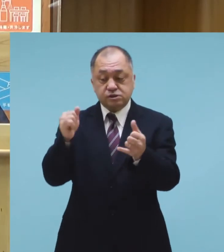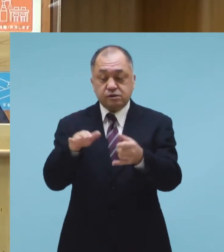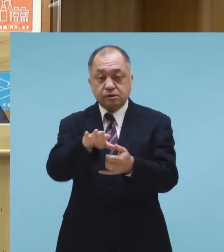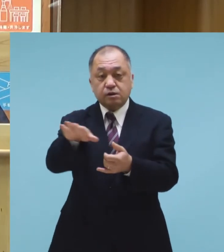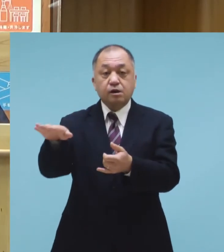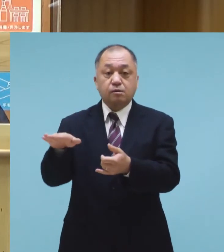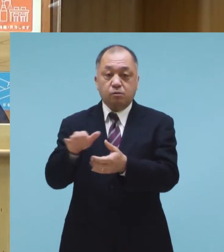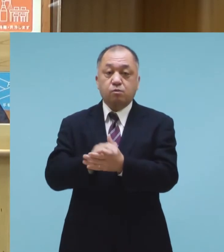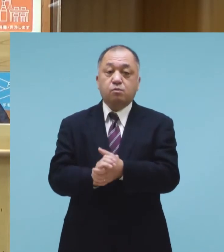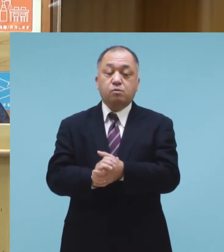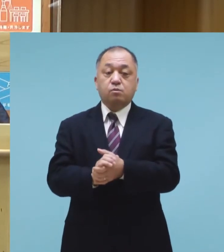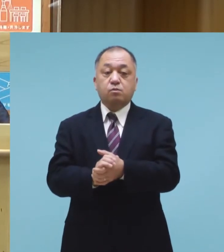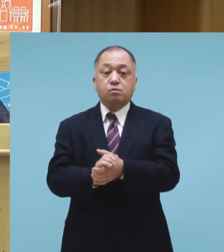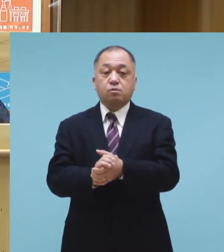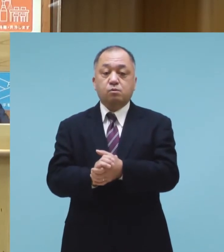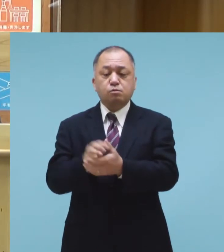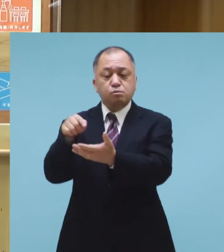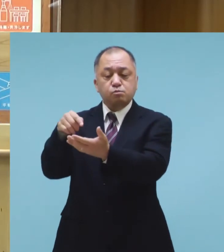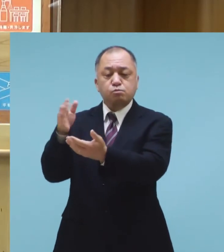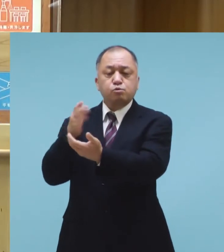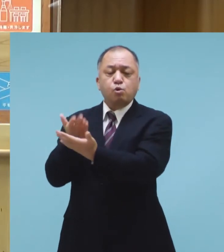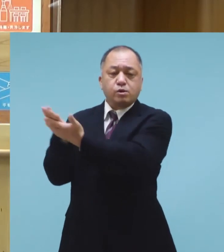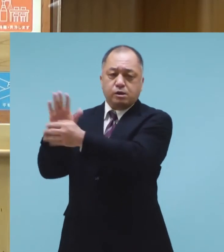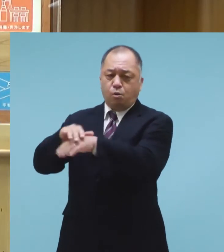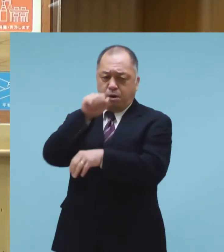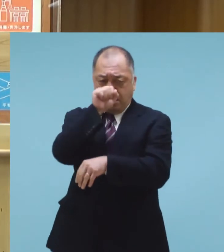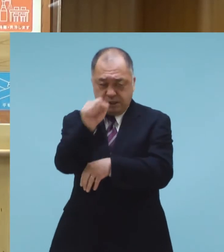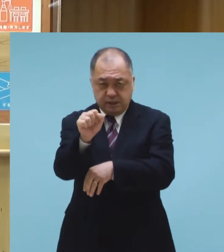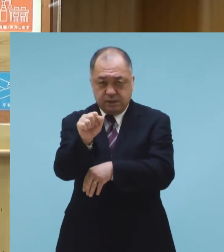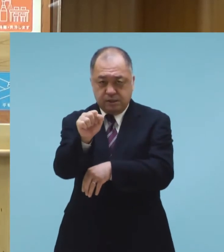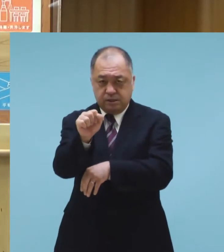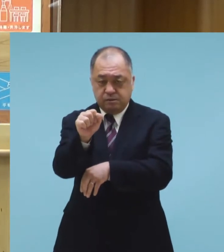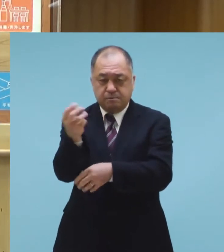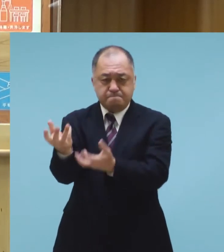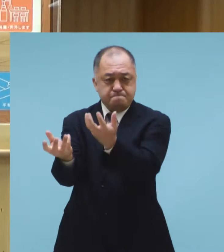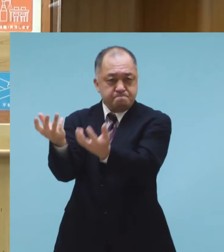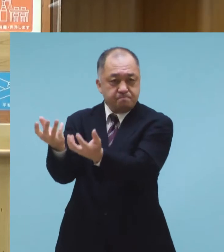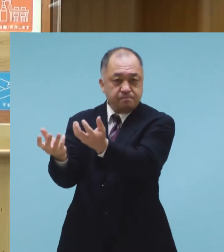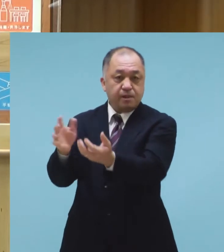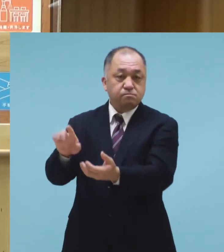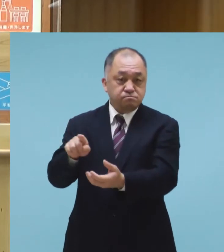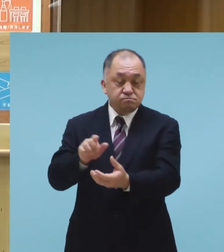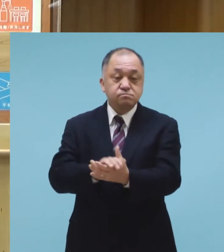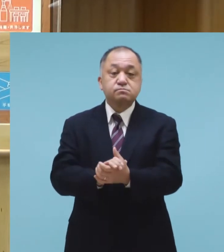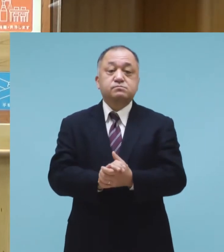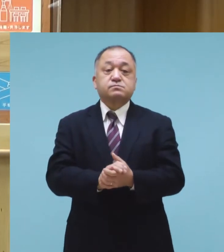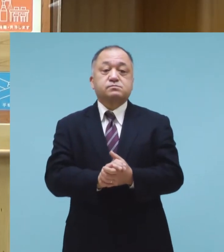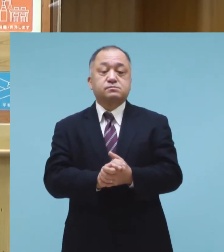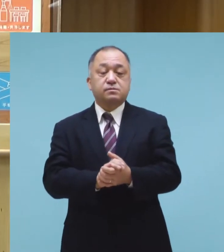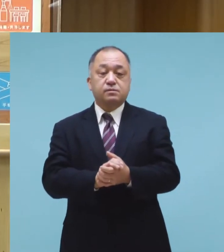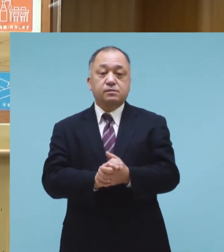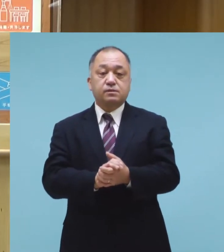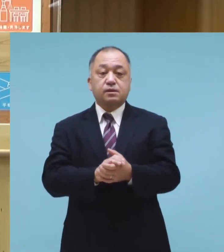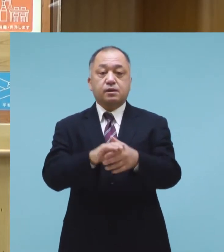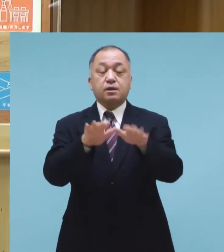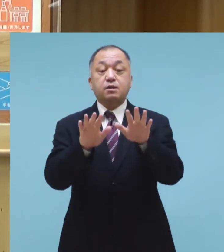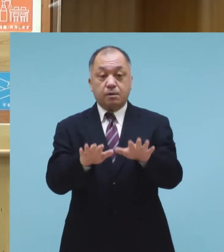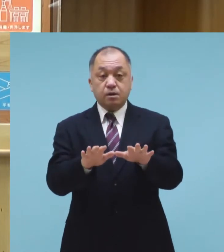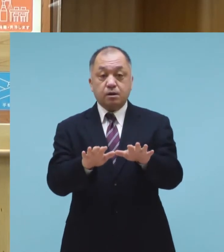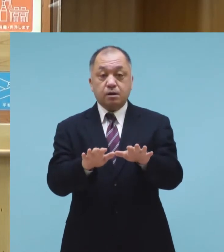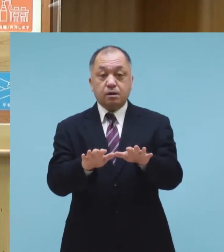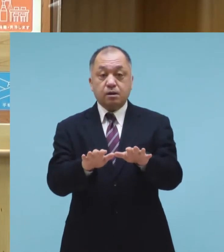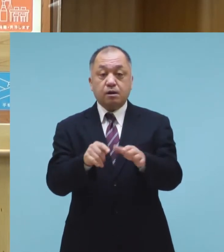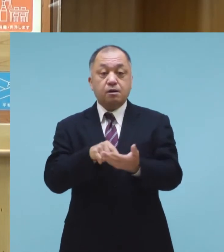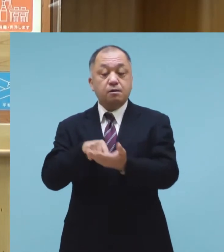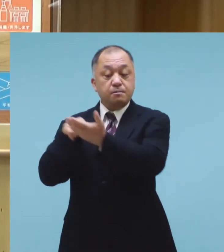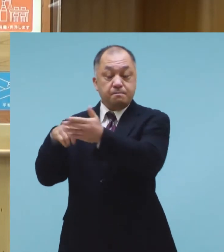も、要請しなさいというような声が相次いでいる中で、なお今の段階ではまだ要